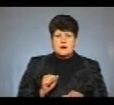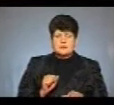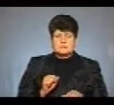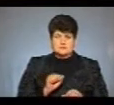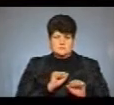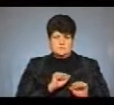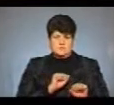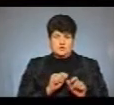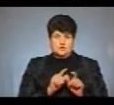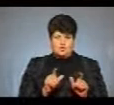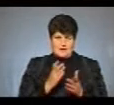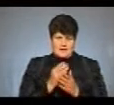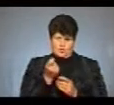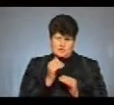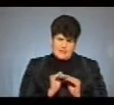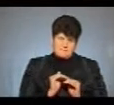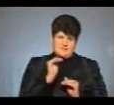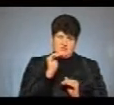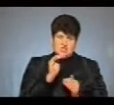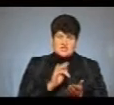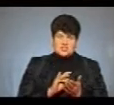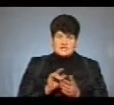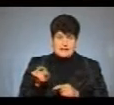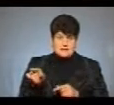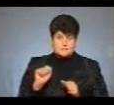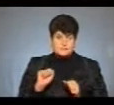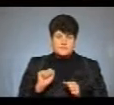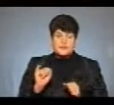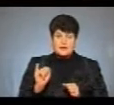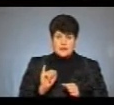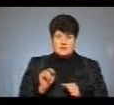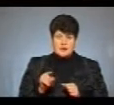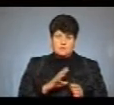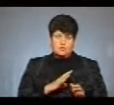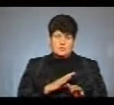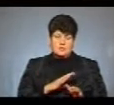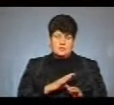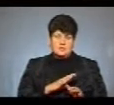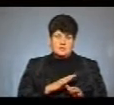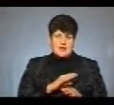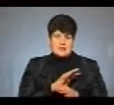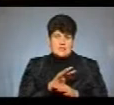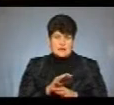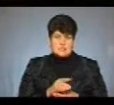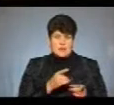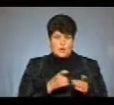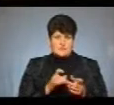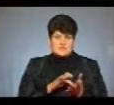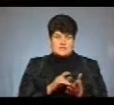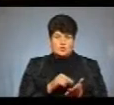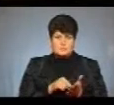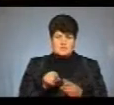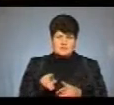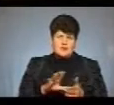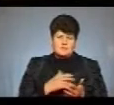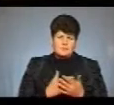школи перебуває на дальшому підвищенні від центру міста. Відбувалося безпосередньо артилерійський обстріл центру міста, і там, напевно, була